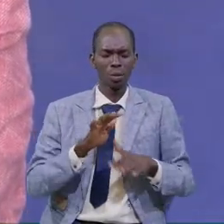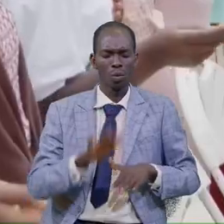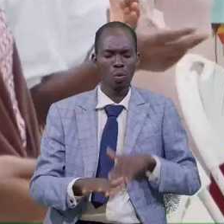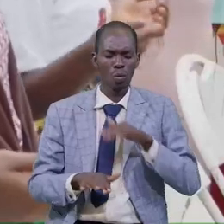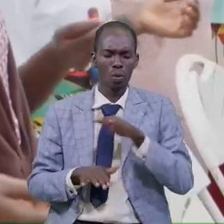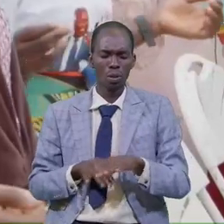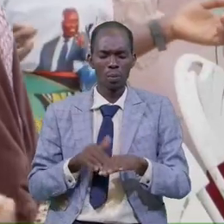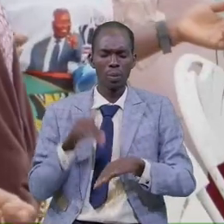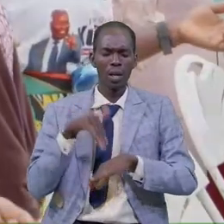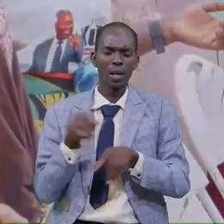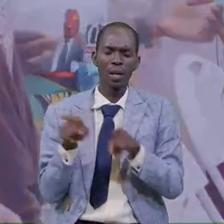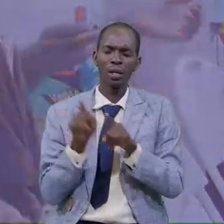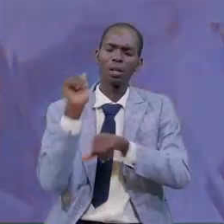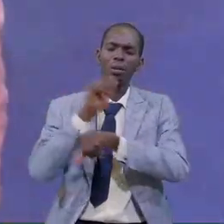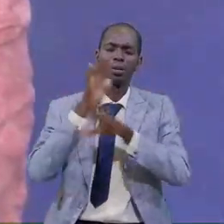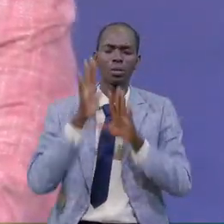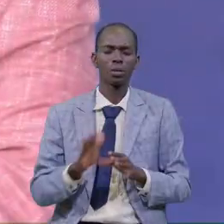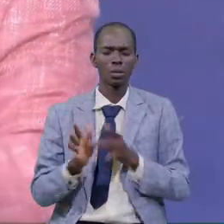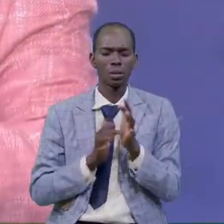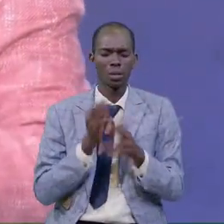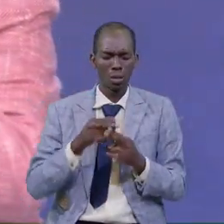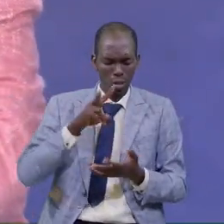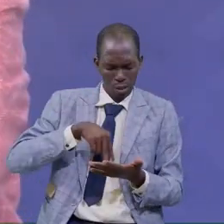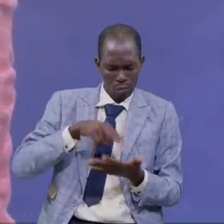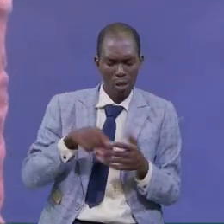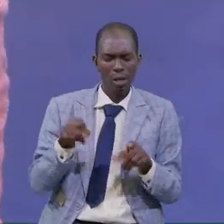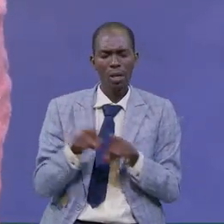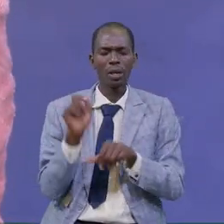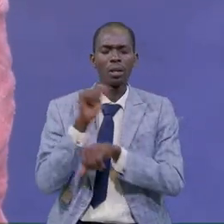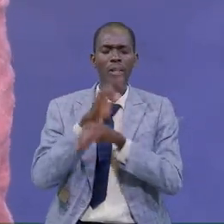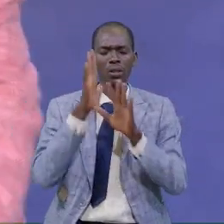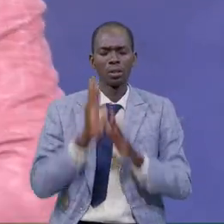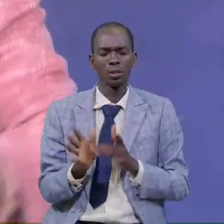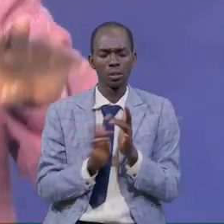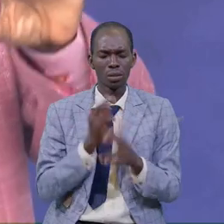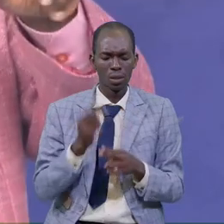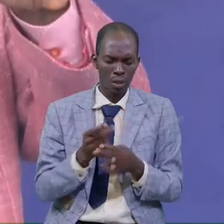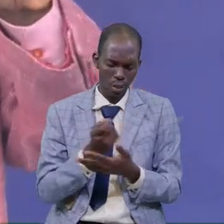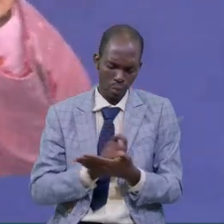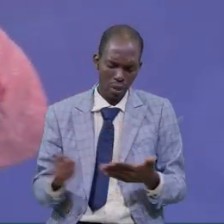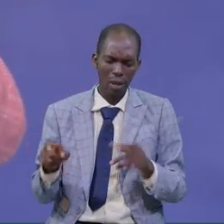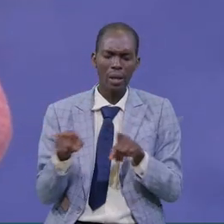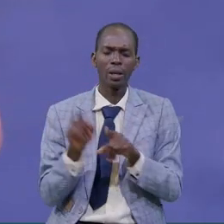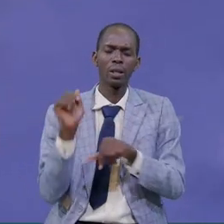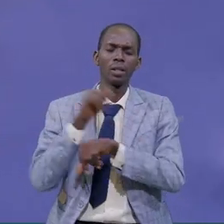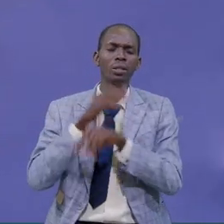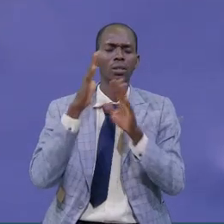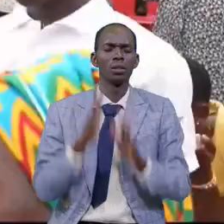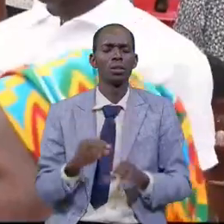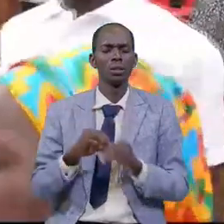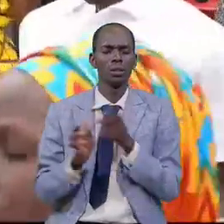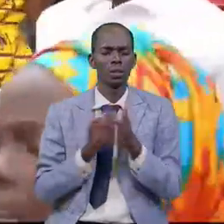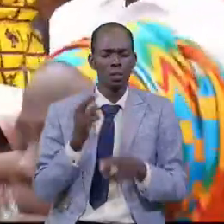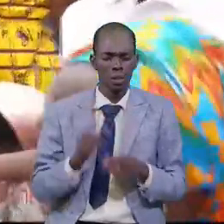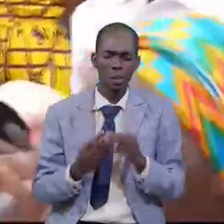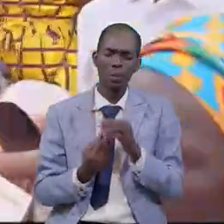Marche comme un vainqueur. Étudie comme un vainqueur. Écris comme un vainqueur. Va de